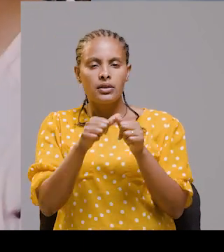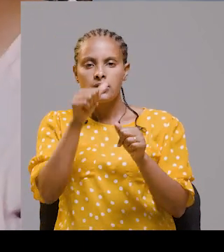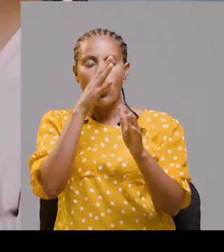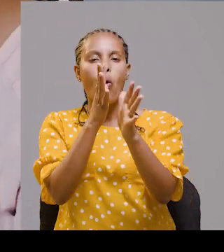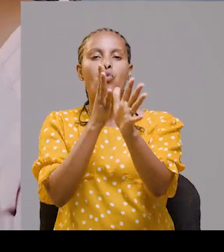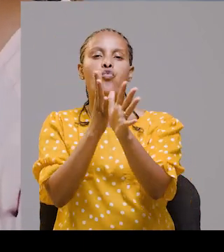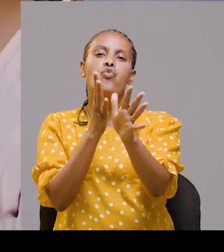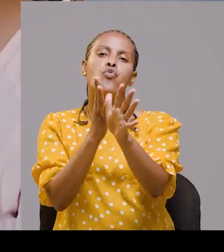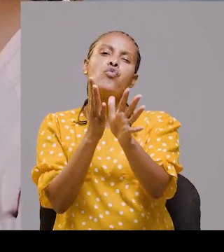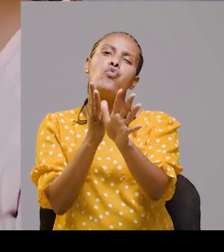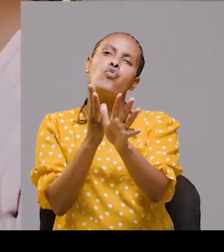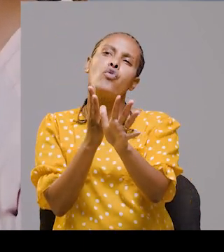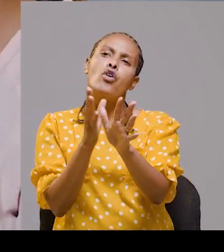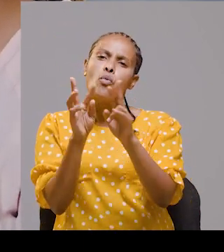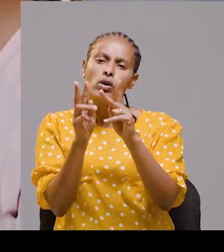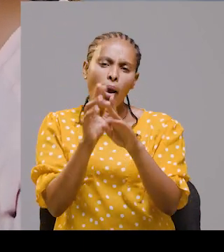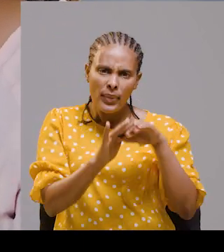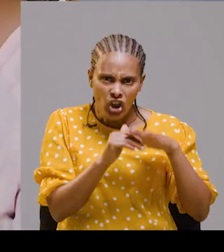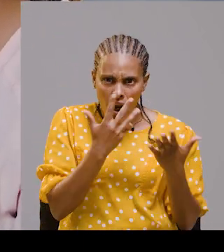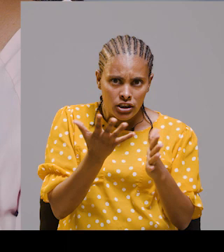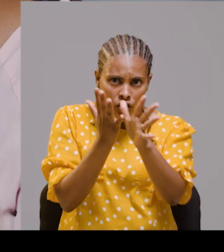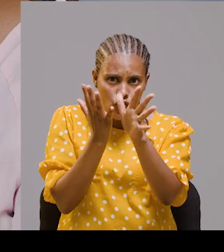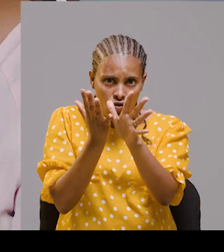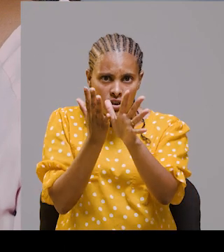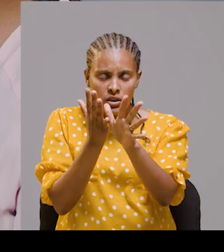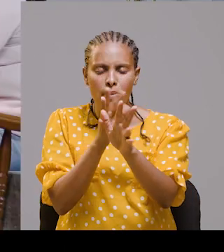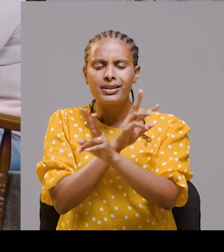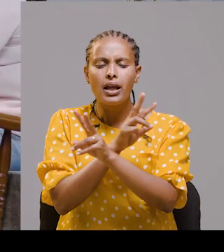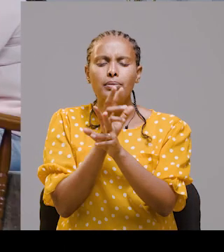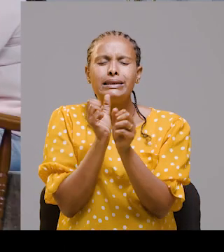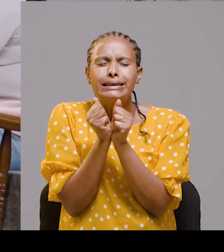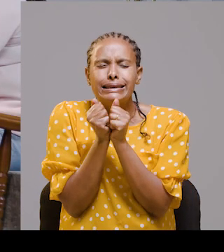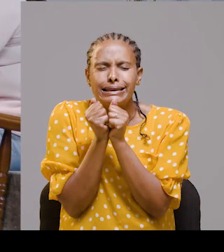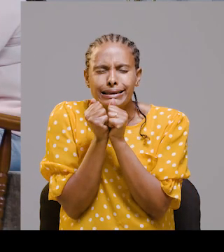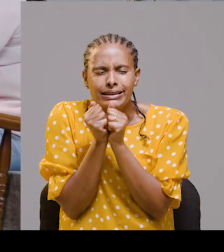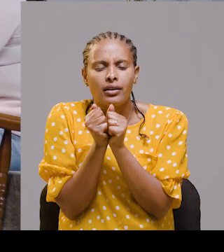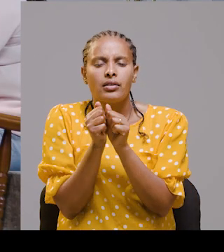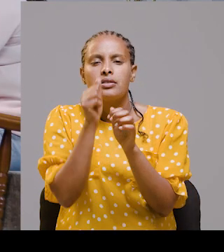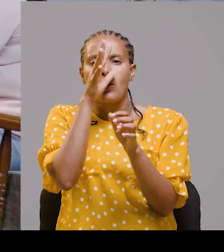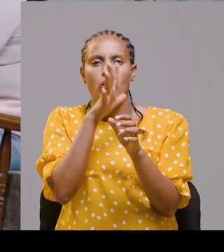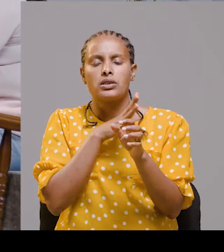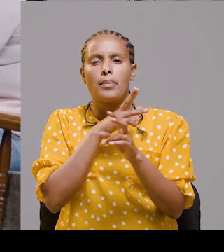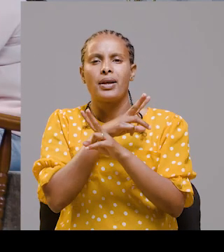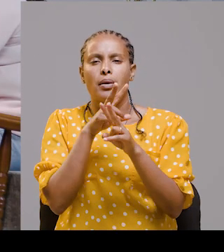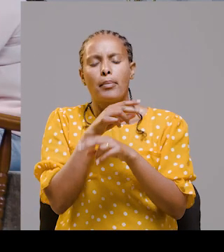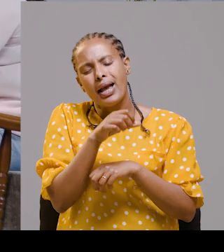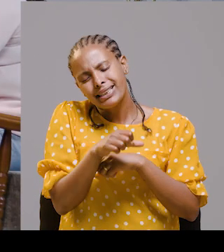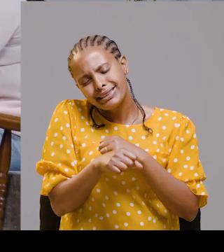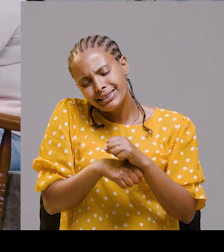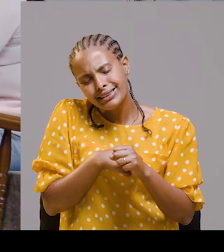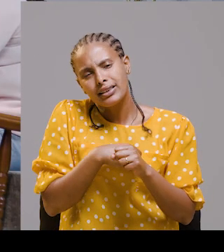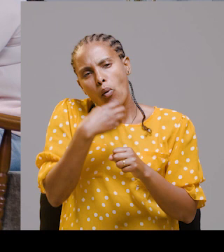ይዛሉ ወረፋ ይዛሉ ቦታው እንዴት ነው ይመቻል ወይስ በጣም ከመጣባቡ ተነሳ ማለት ነው ሰዎችን በጣም የሚያስጨንቅ